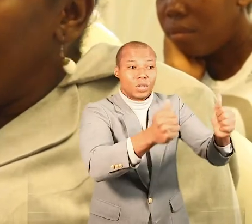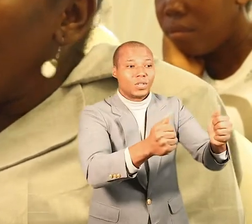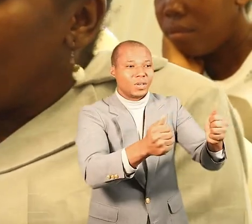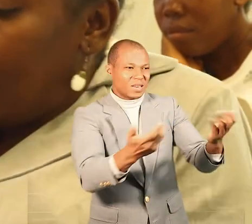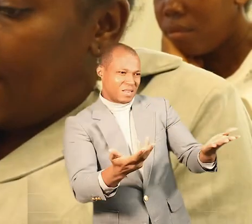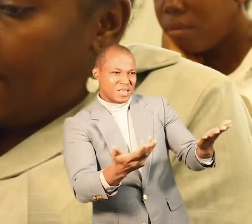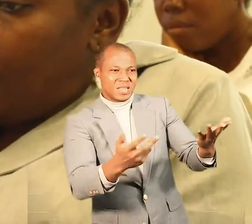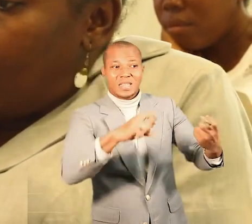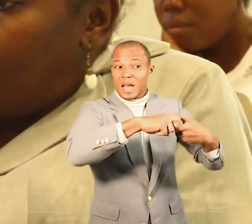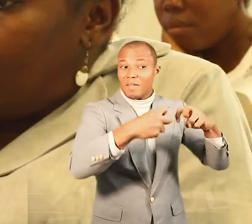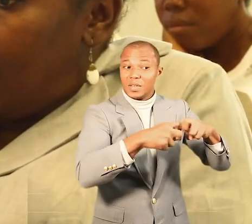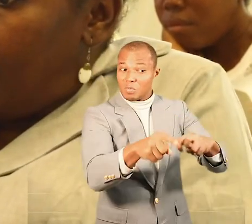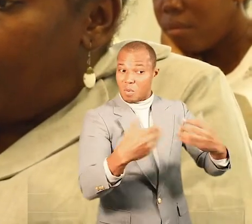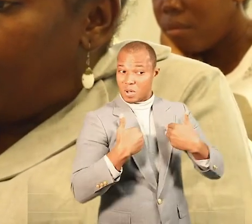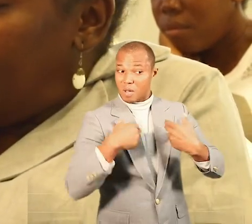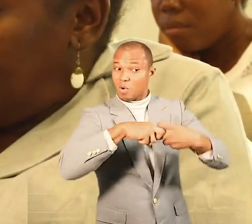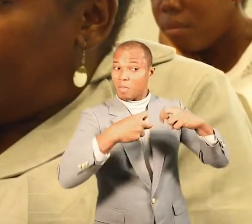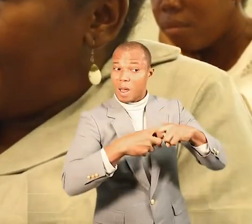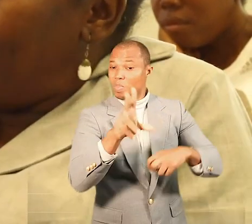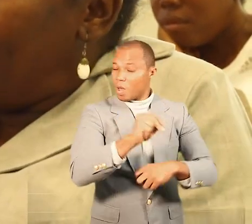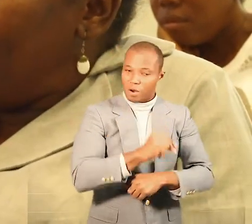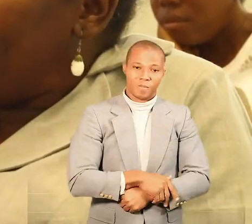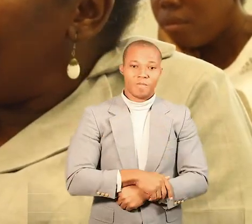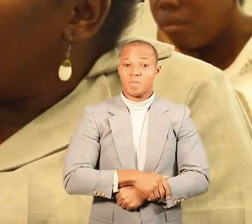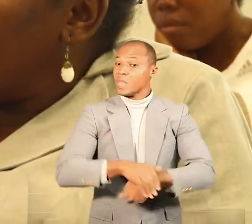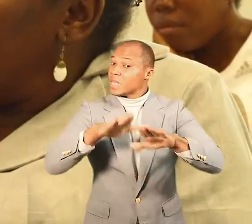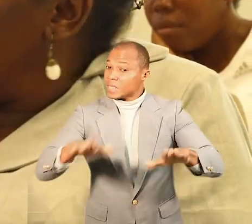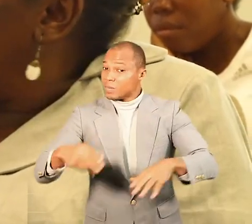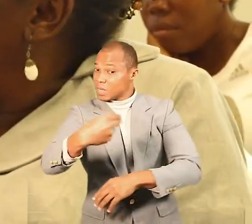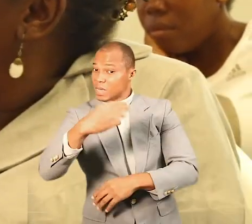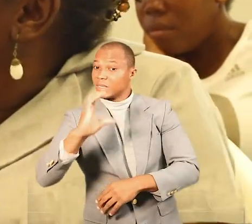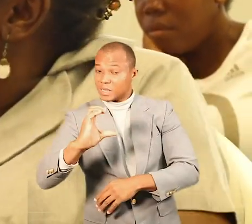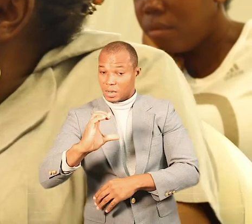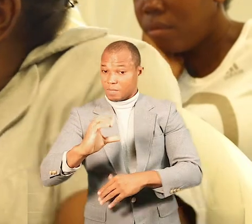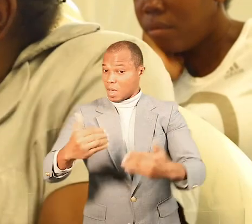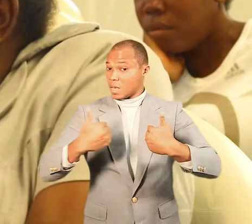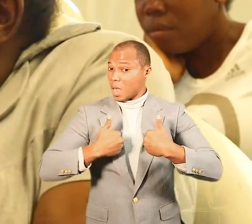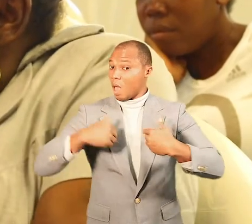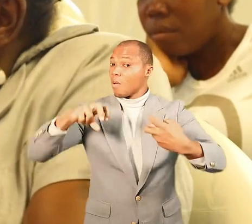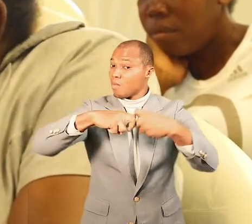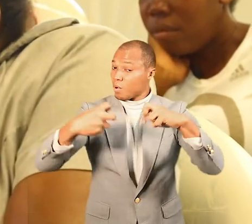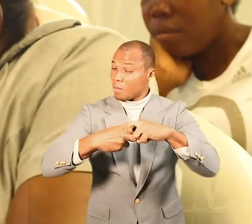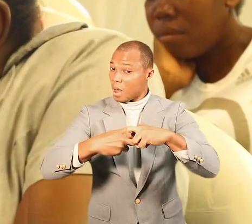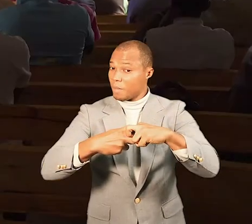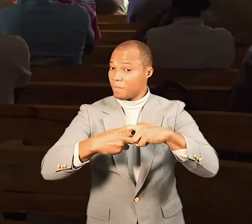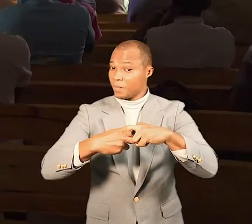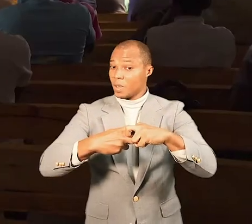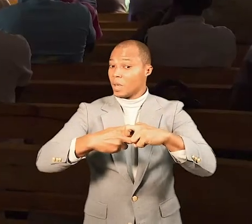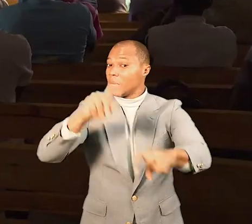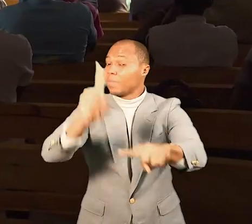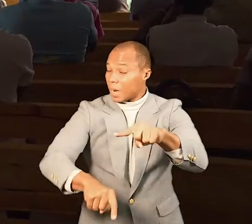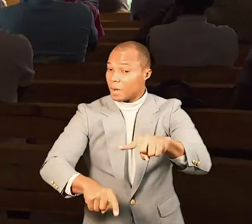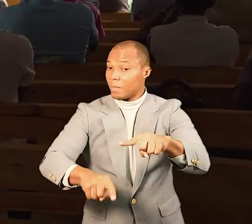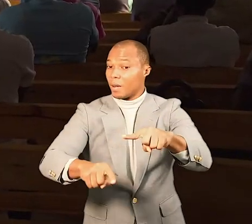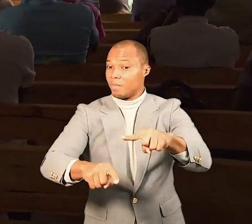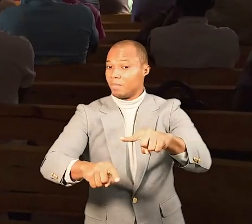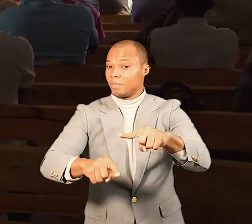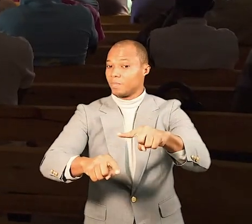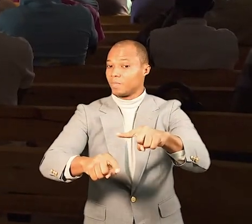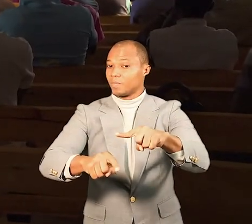Et si monde qui yo dit qui handicapé a, il compte bien des obstacles devant tout que il pas qu'à